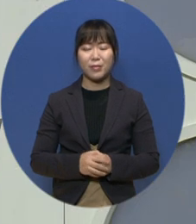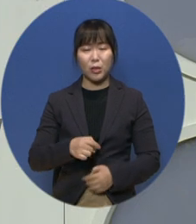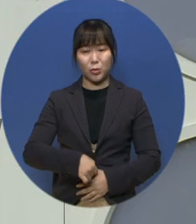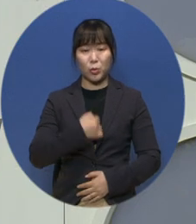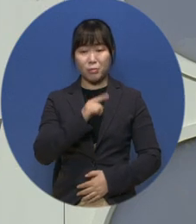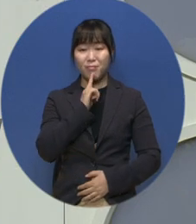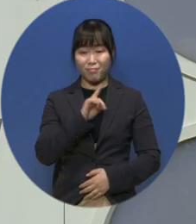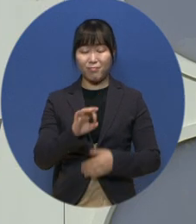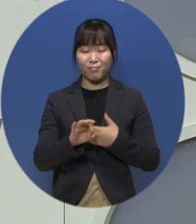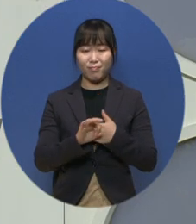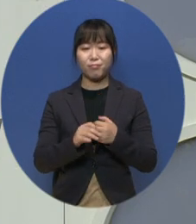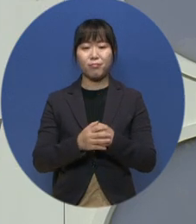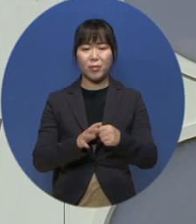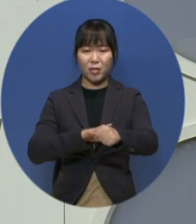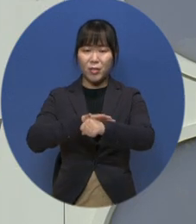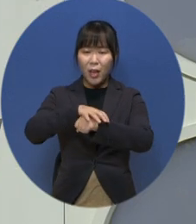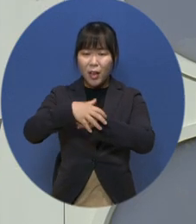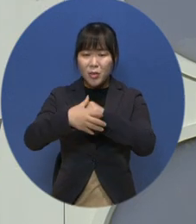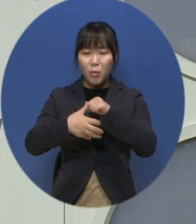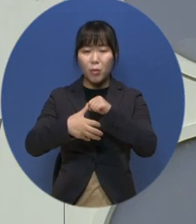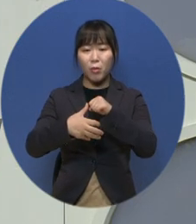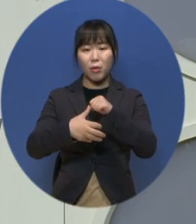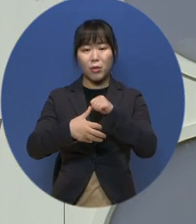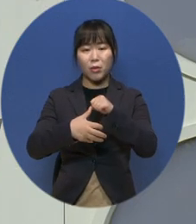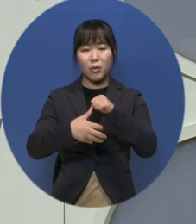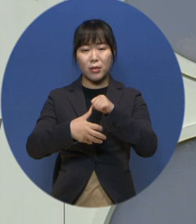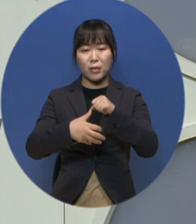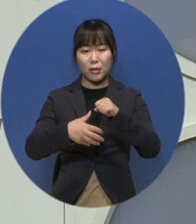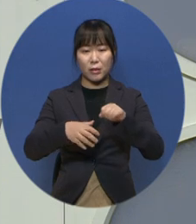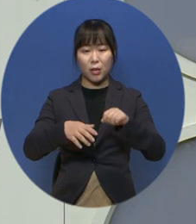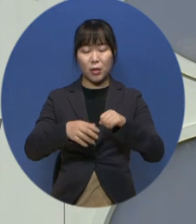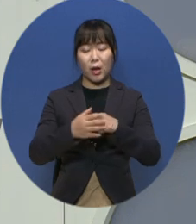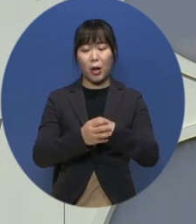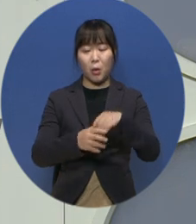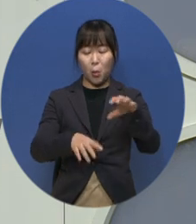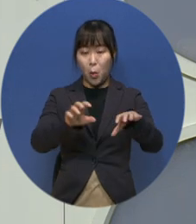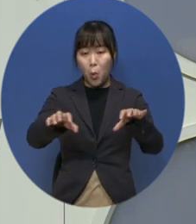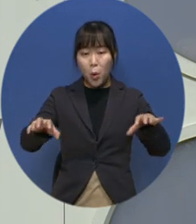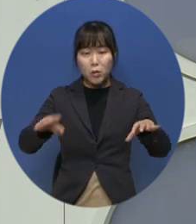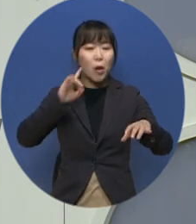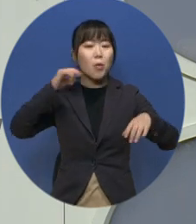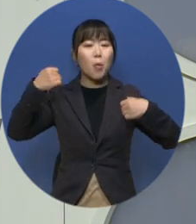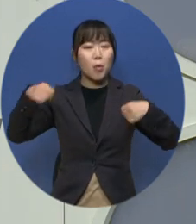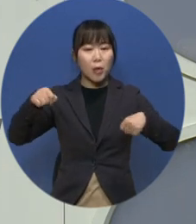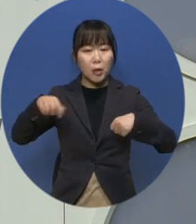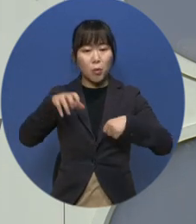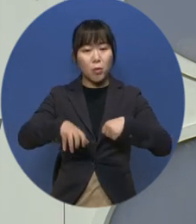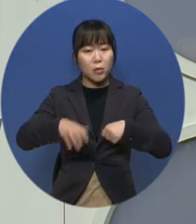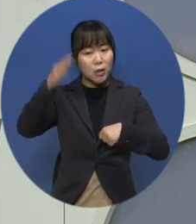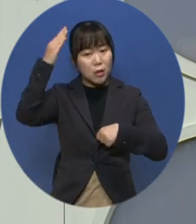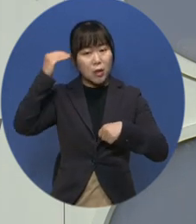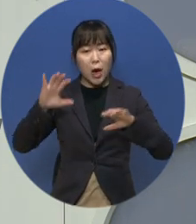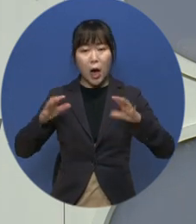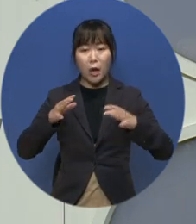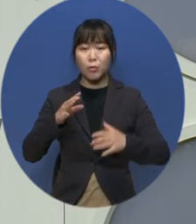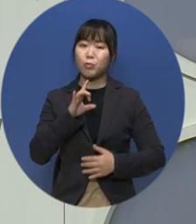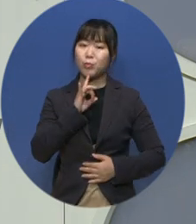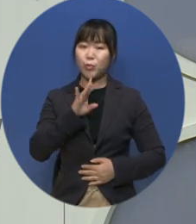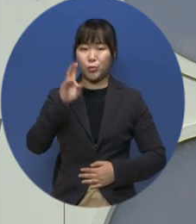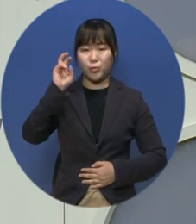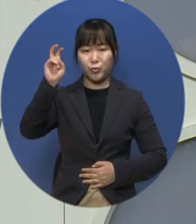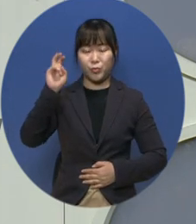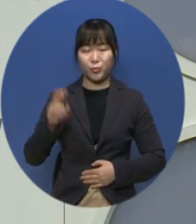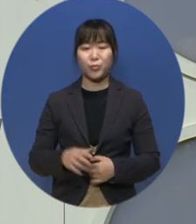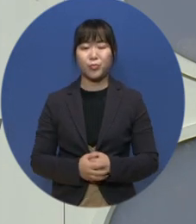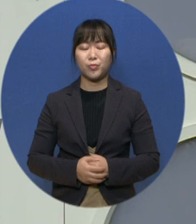얘기해서 전 세계적으로 현장 공연을 하고 있는 나라는 아마 저희 대한민국밖에 없을